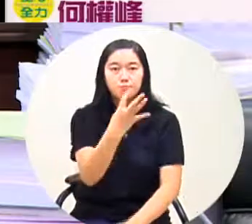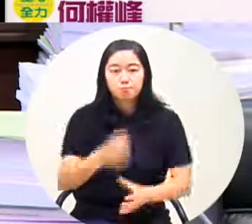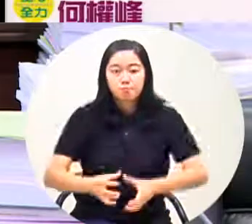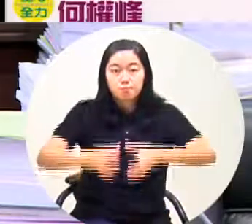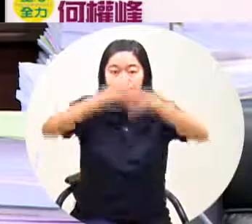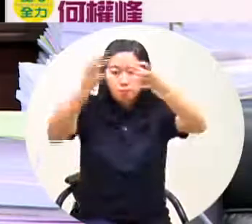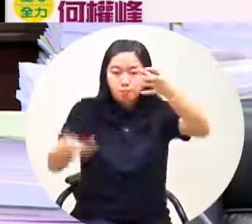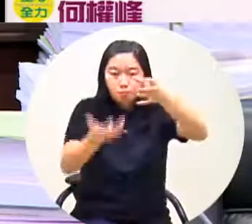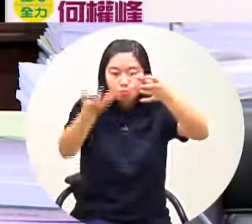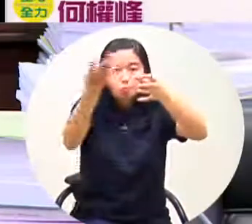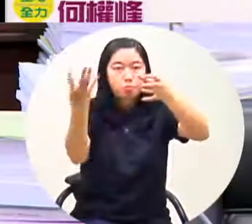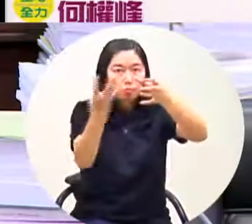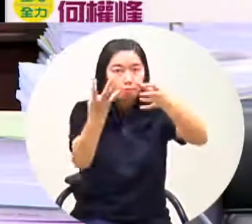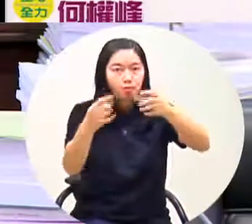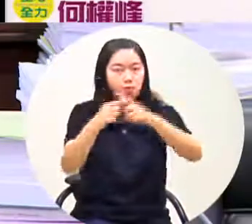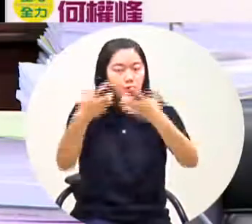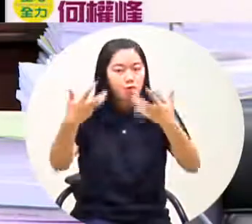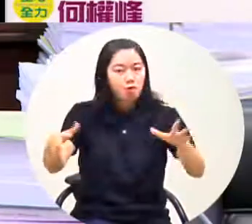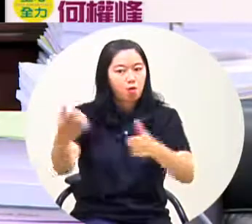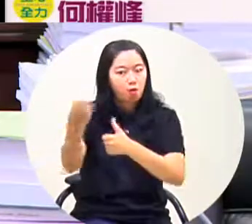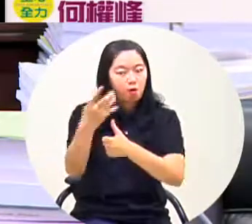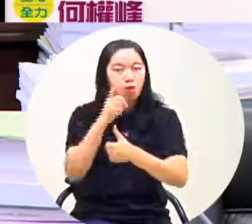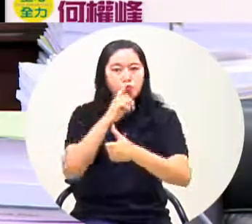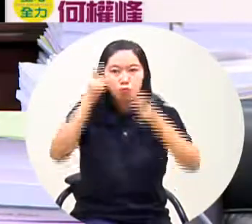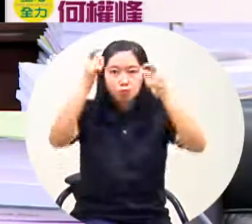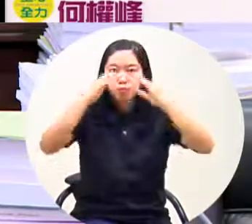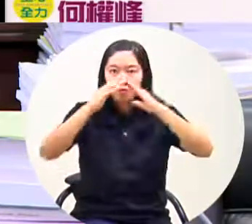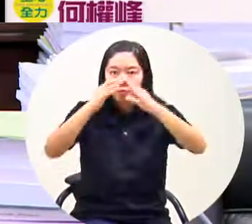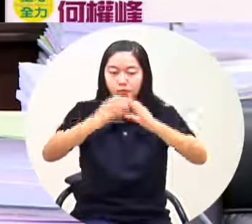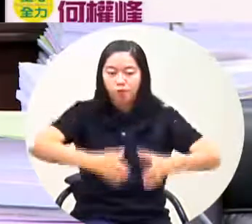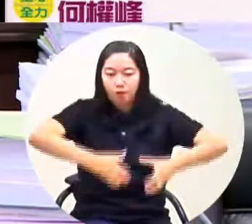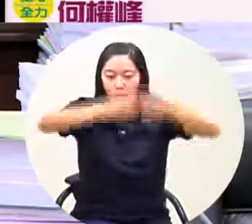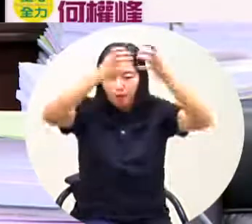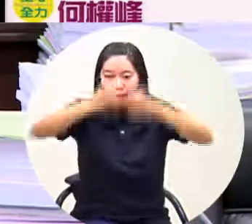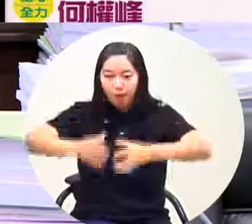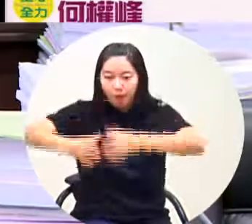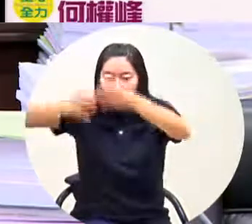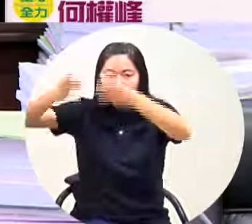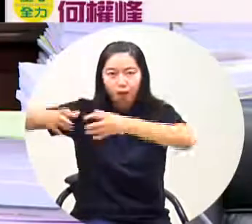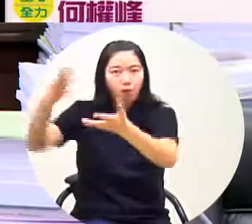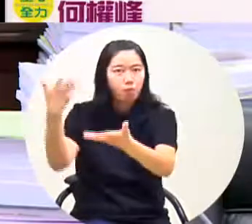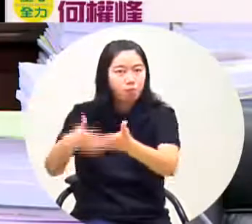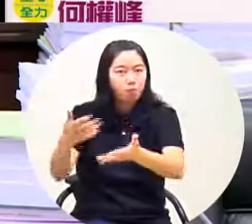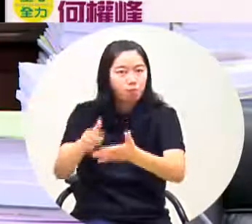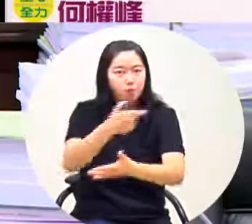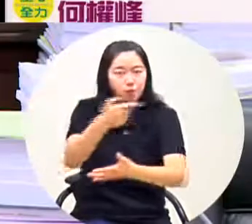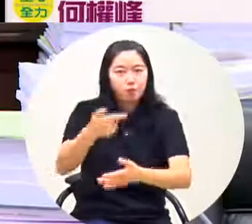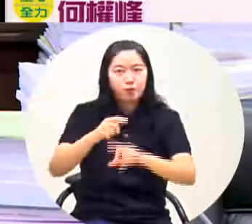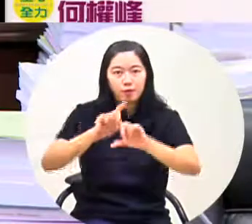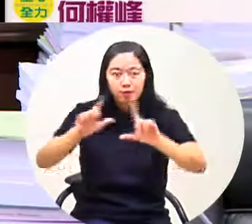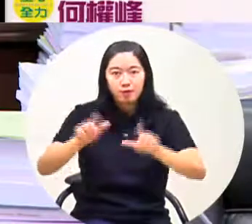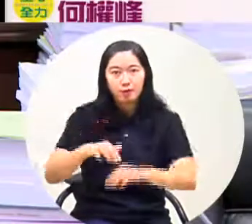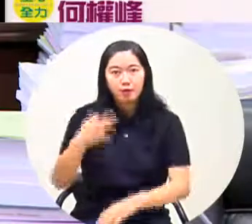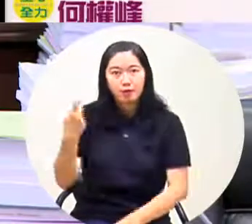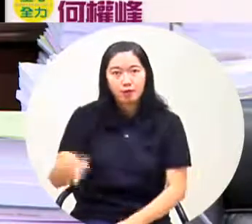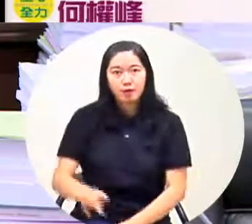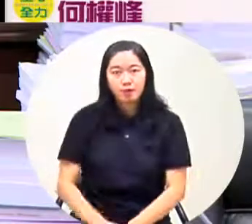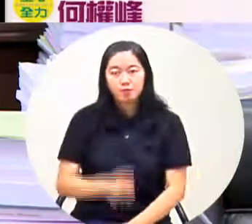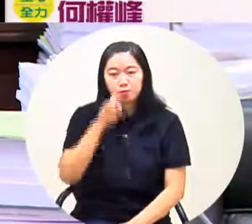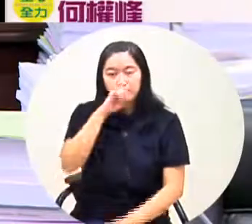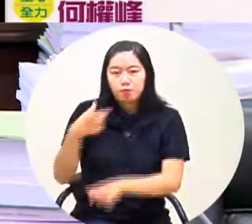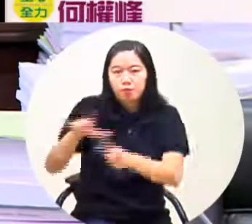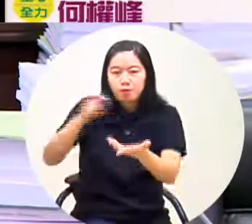人都跟我们说高雄市是全台湾最多焚化炉的地方，也是最多可以把垃圾运来高